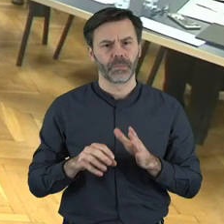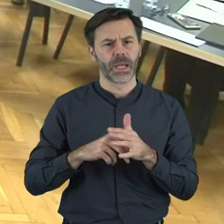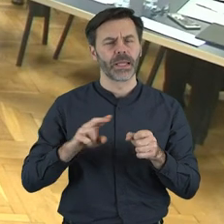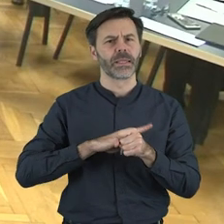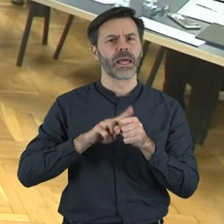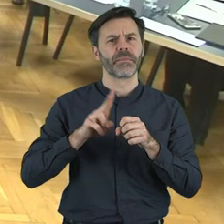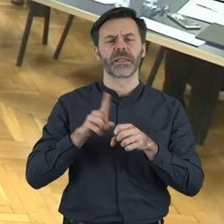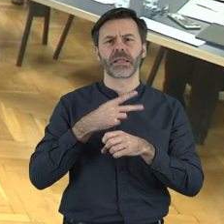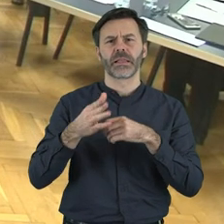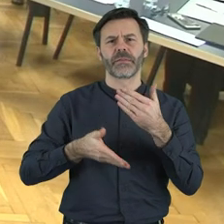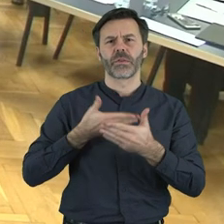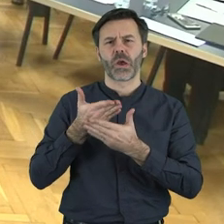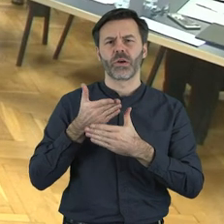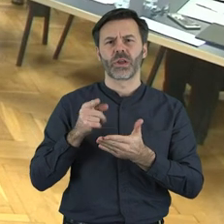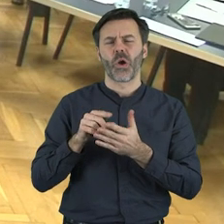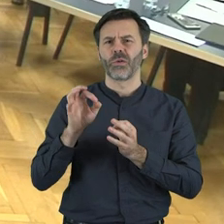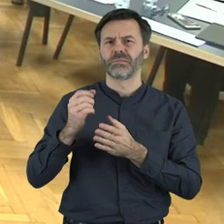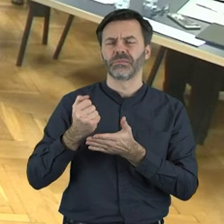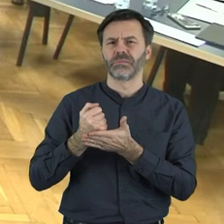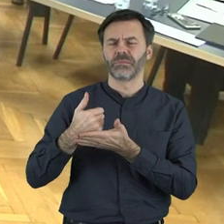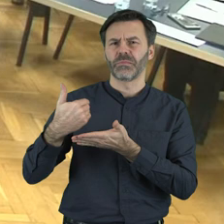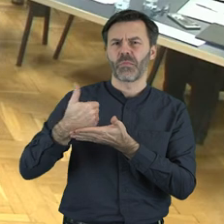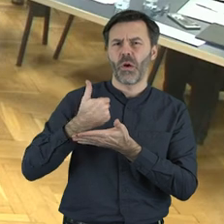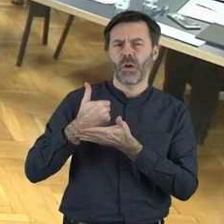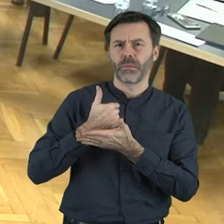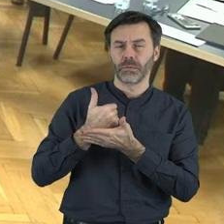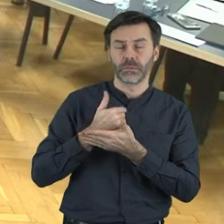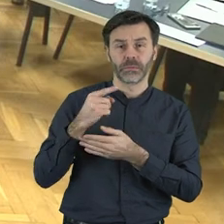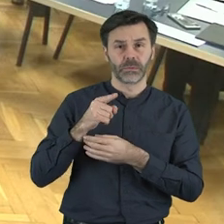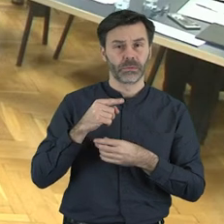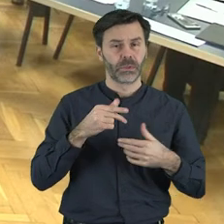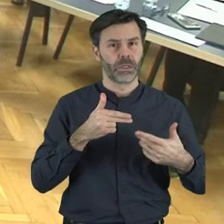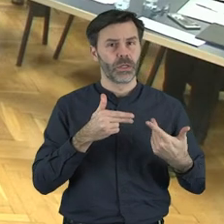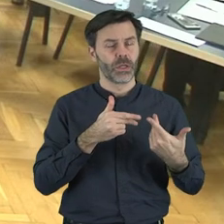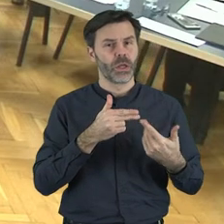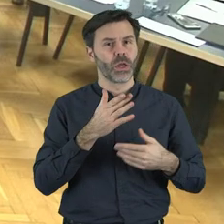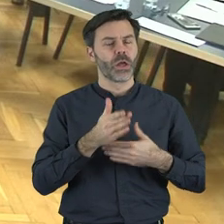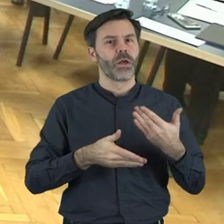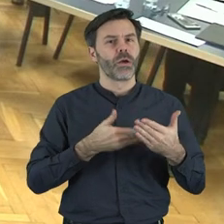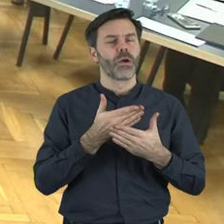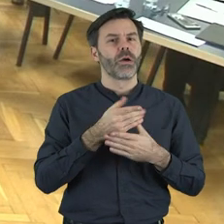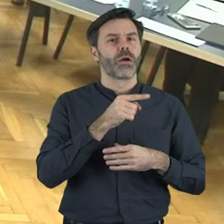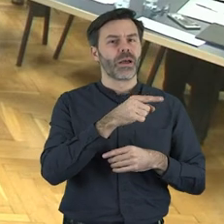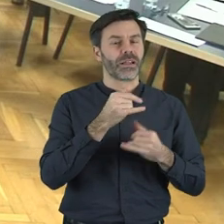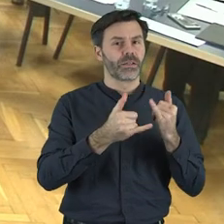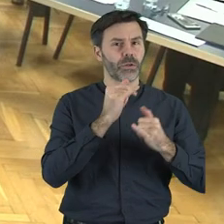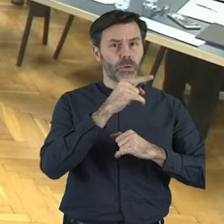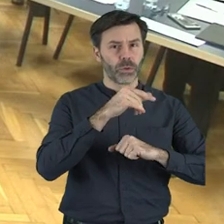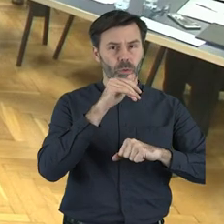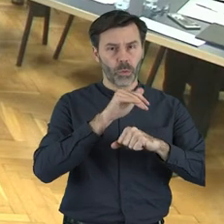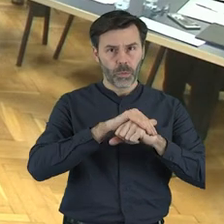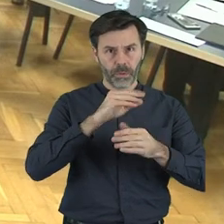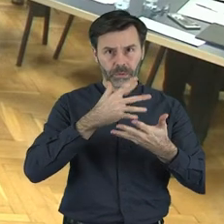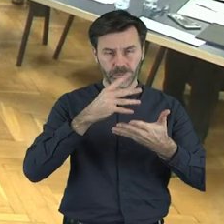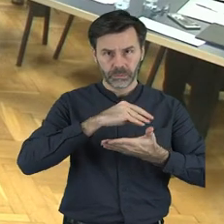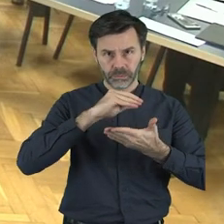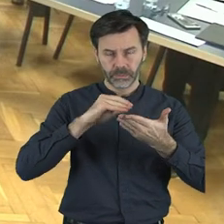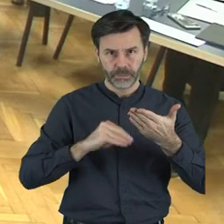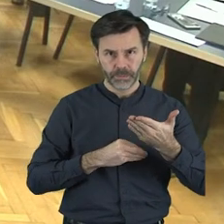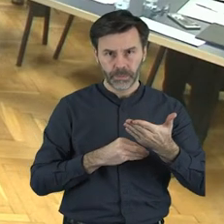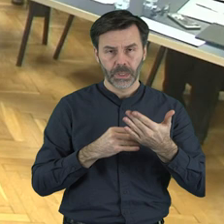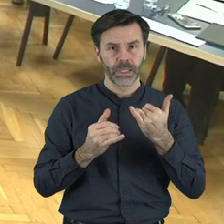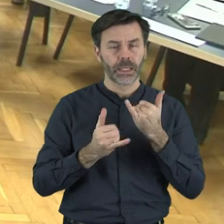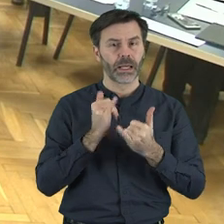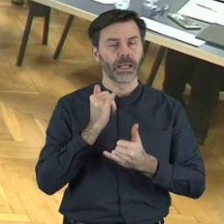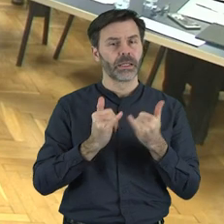samorządu województwa wzywa wnioskodawcę do zawarcia umowy w przypadku pozytywnego rozpatrzenia wniosku o przyznanie pomocy i